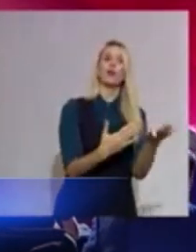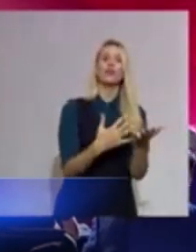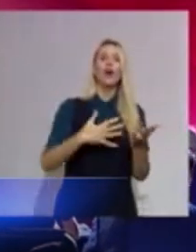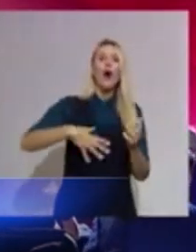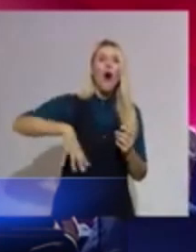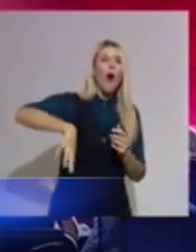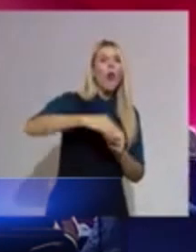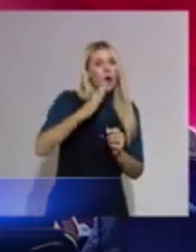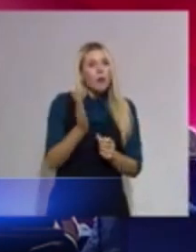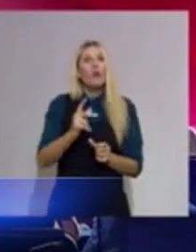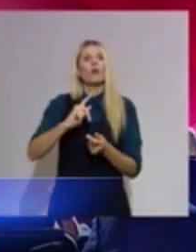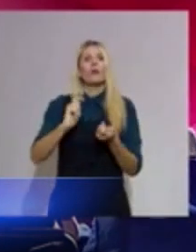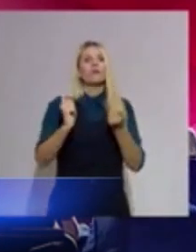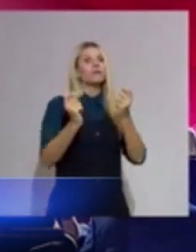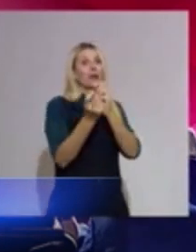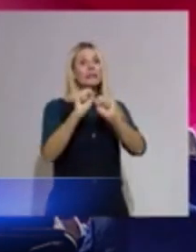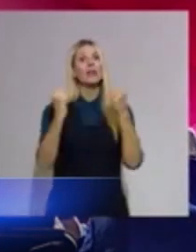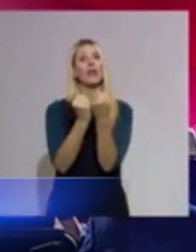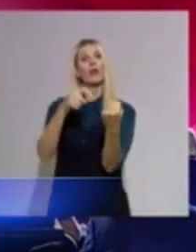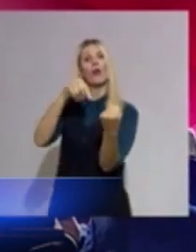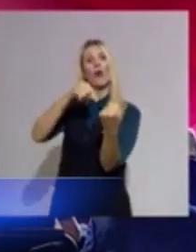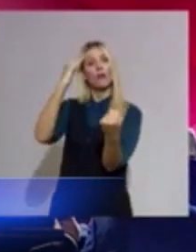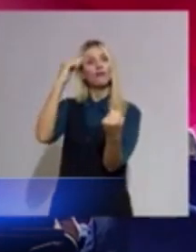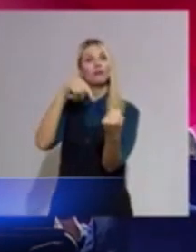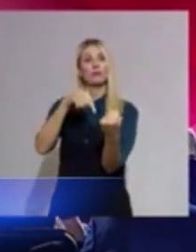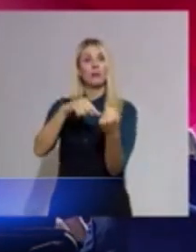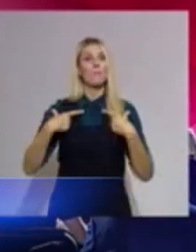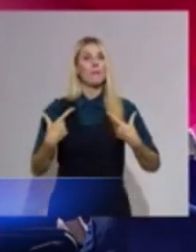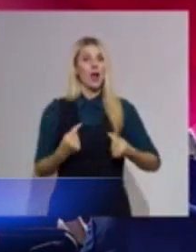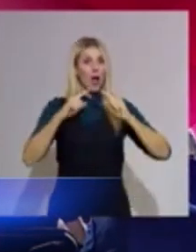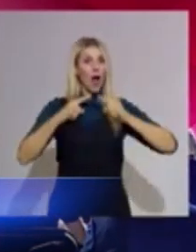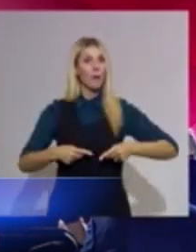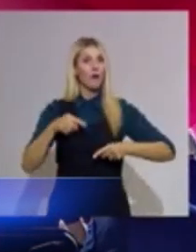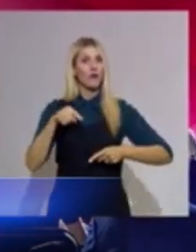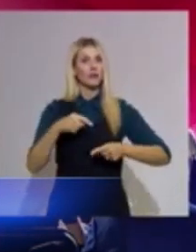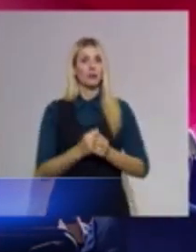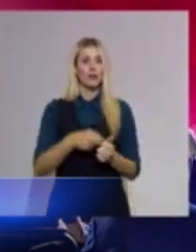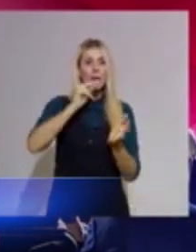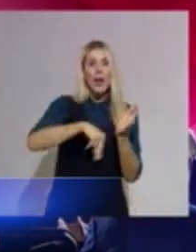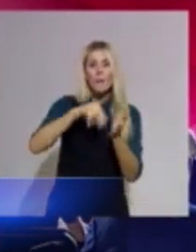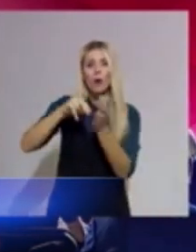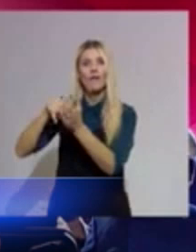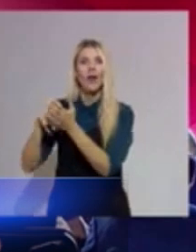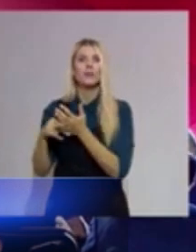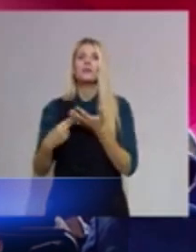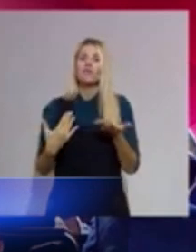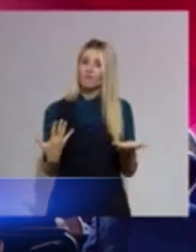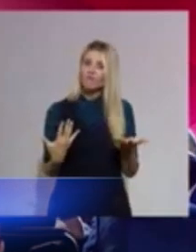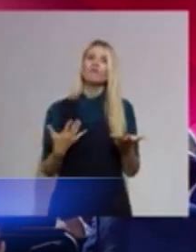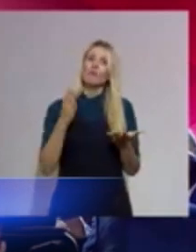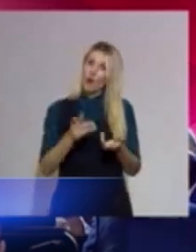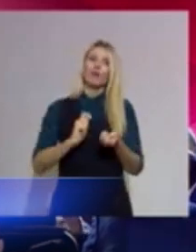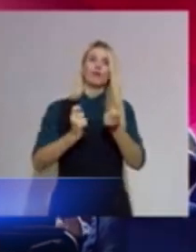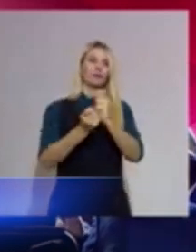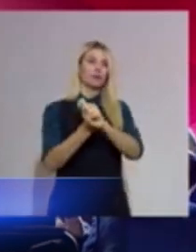ανακλητή από ένα έκτακτο συνέδριο το οποίο μπορούν να προκαλέσουν τα μέλη με υπογραφές. Άρα,